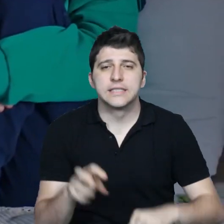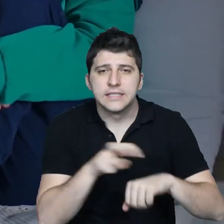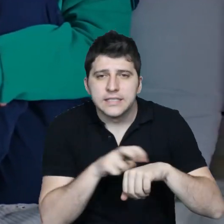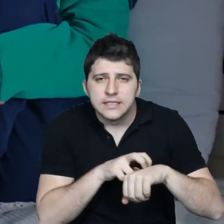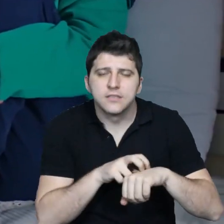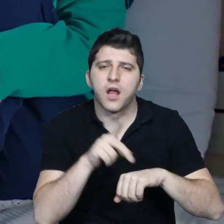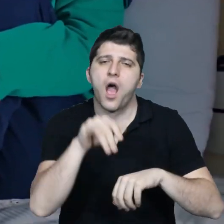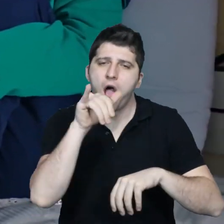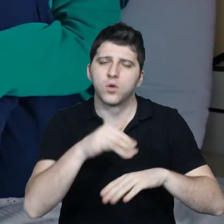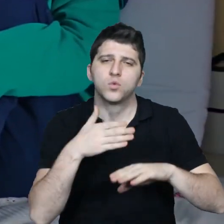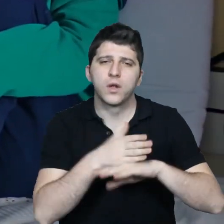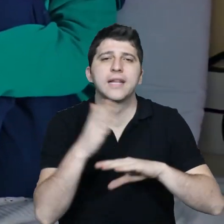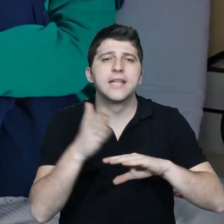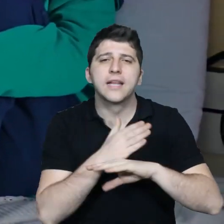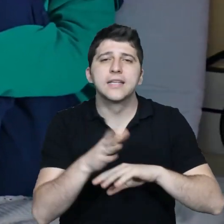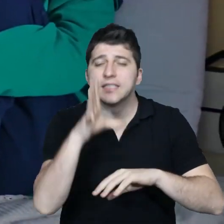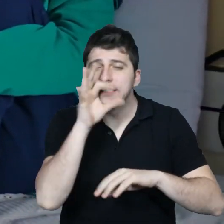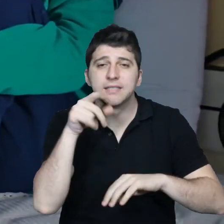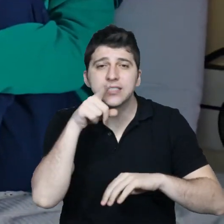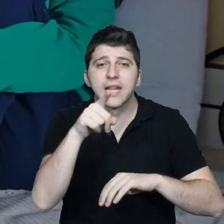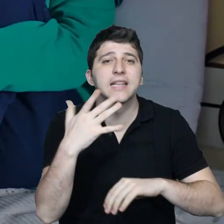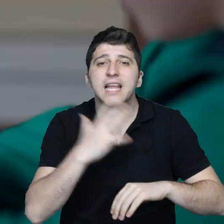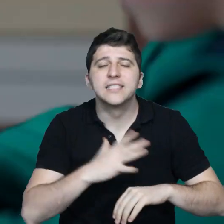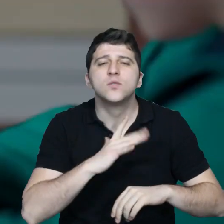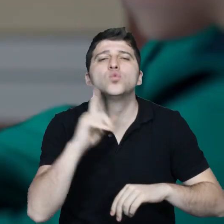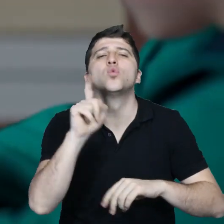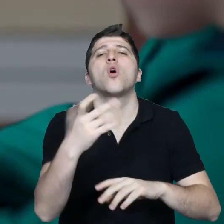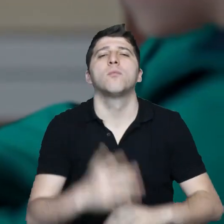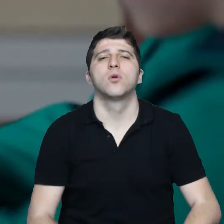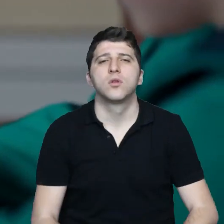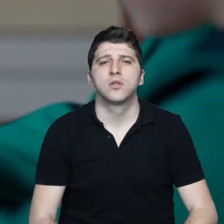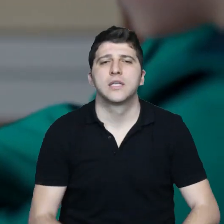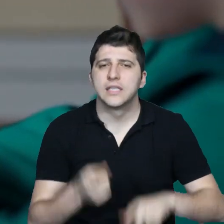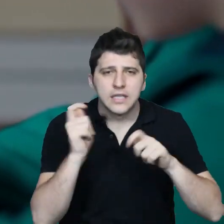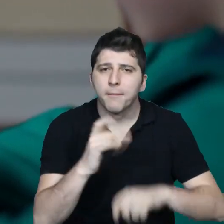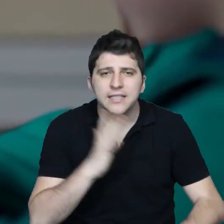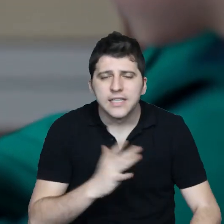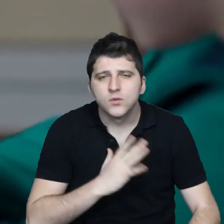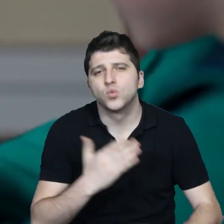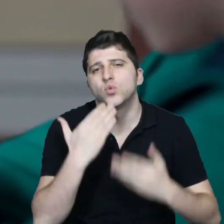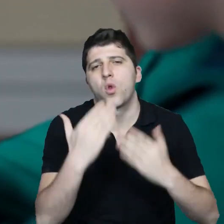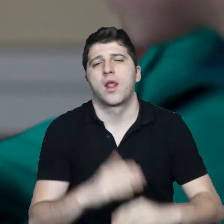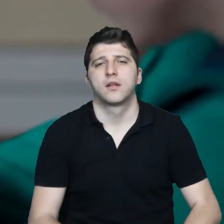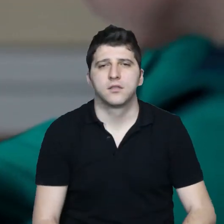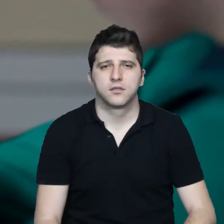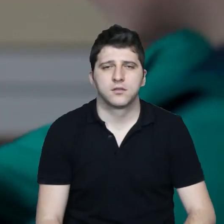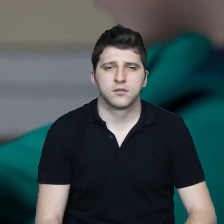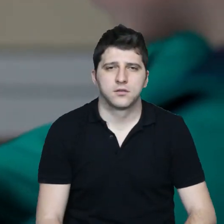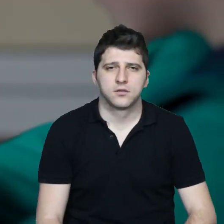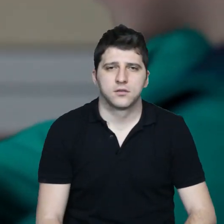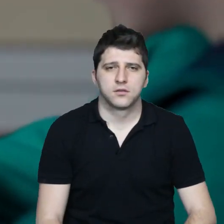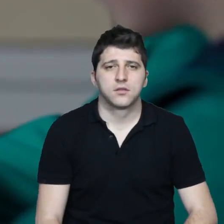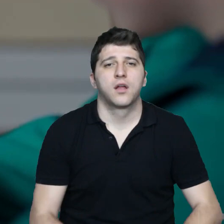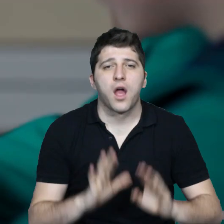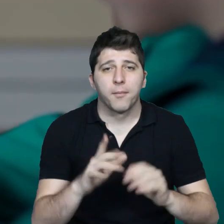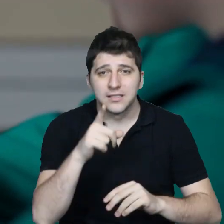Sinirlenmekte, öfkelenmekte çok haklısın. Çünkü kimse sana ne istediğini sormuyor. Yapmanı istedikleri şeyi söylüyorlar.